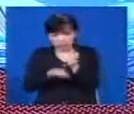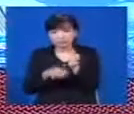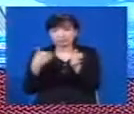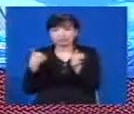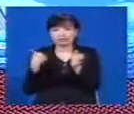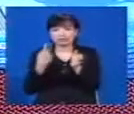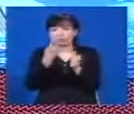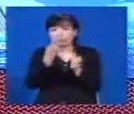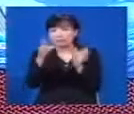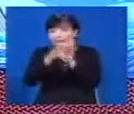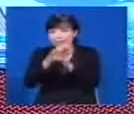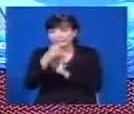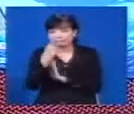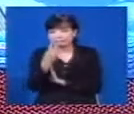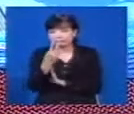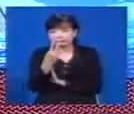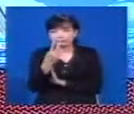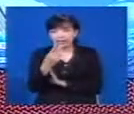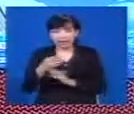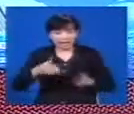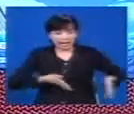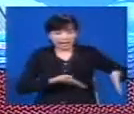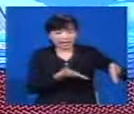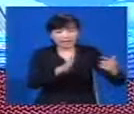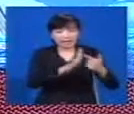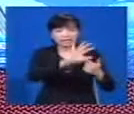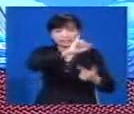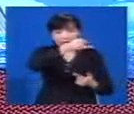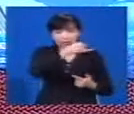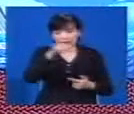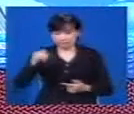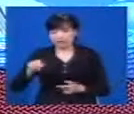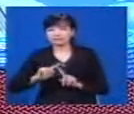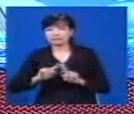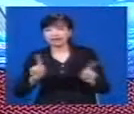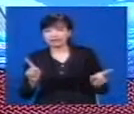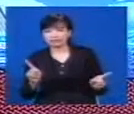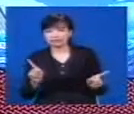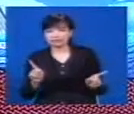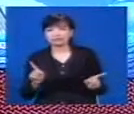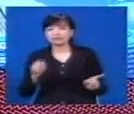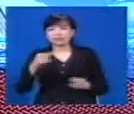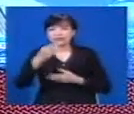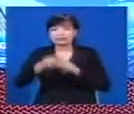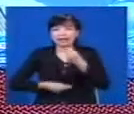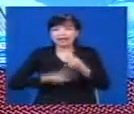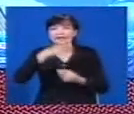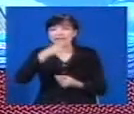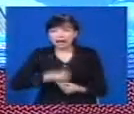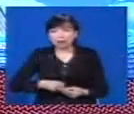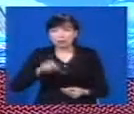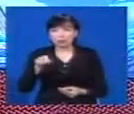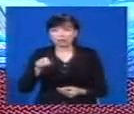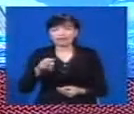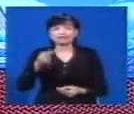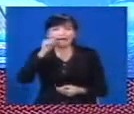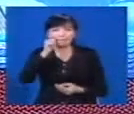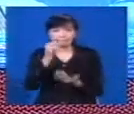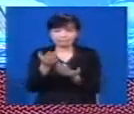ามนี้นะครับแตกต่างจากเจ้าพระยาที่สถานีตรงตลาดเก่าตรงกบินบุรีเนี่ยเรารับความจุเราน้ำรับ